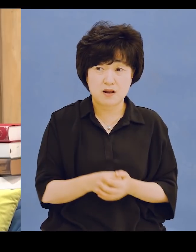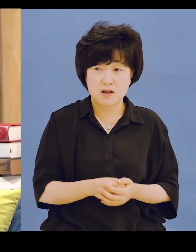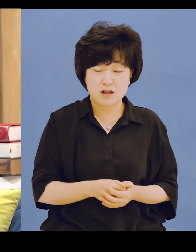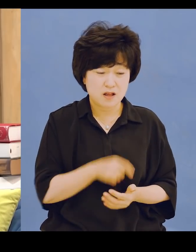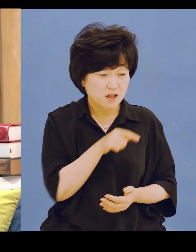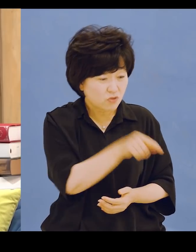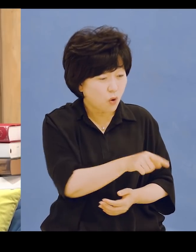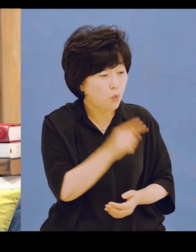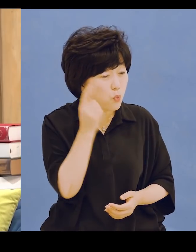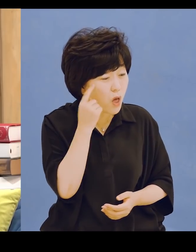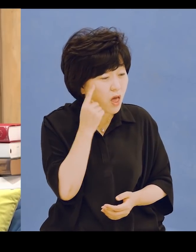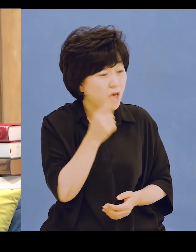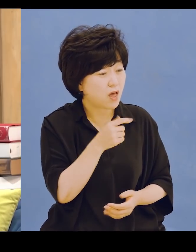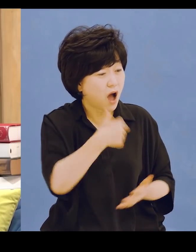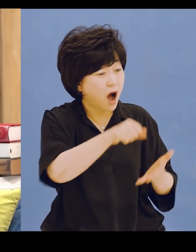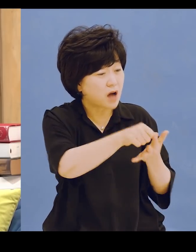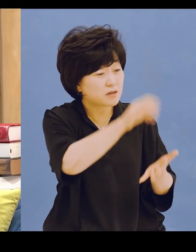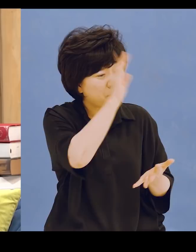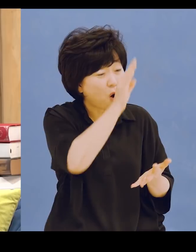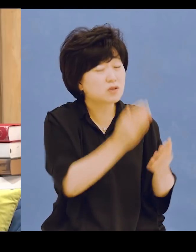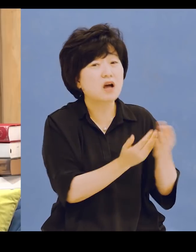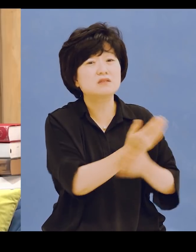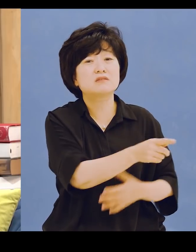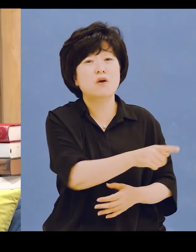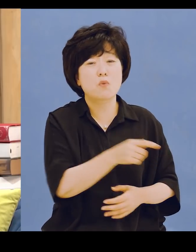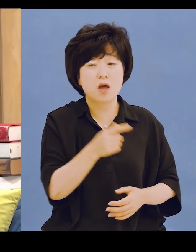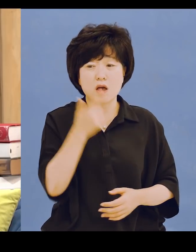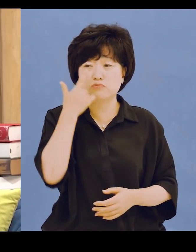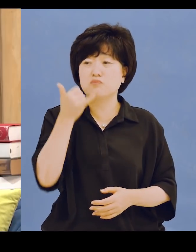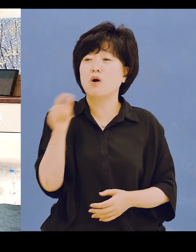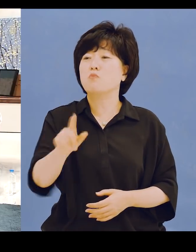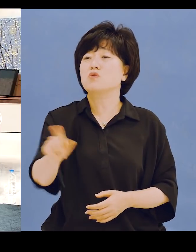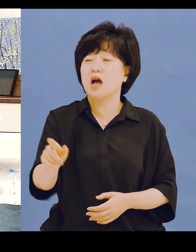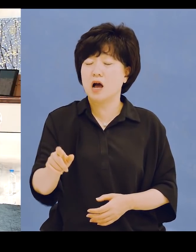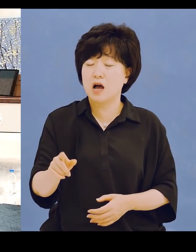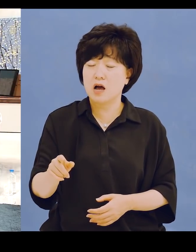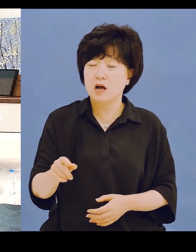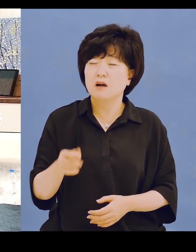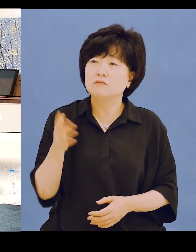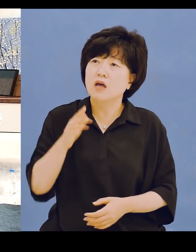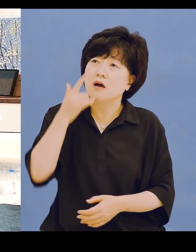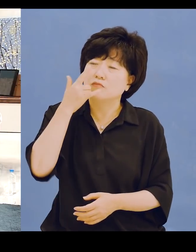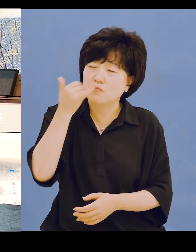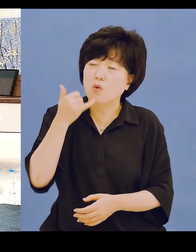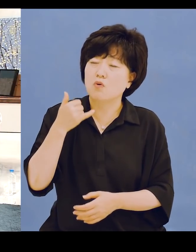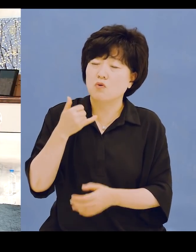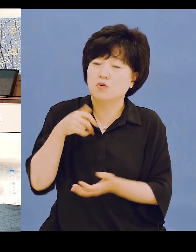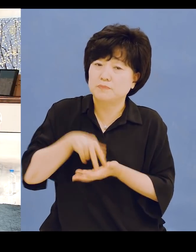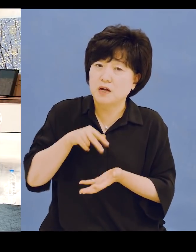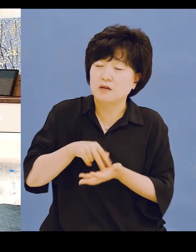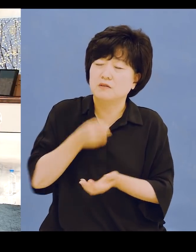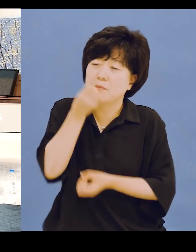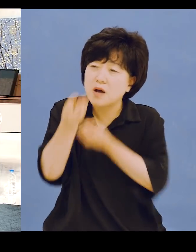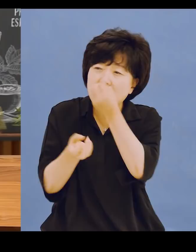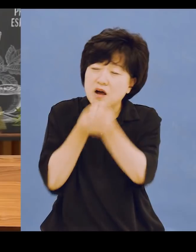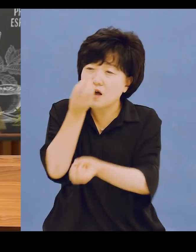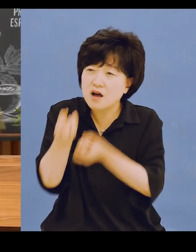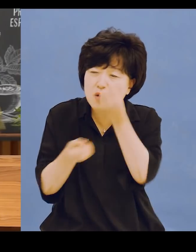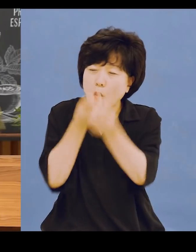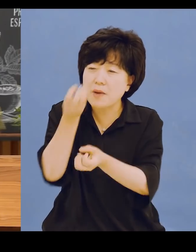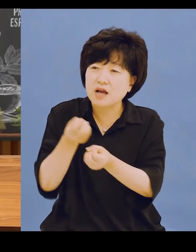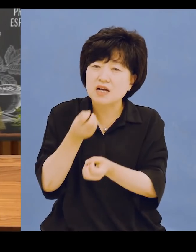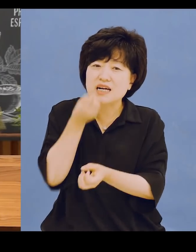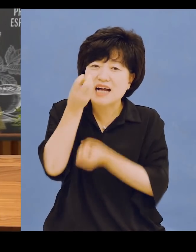병실을 만들고 그래서 간증을 했더니 뭐라고 썼냐면 no charge 하고 딱 썼어요. 나머지 6명 의사들도 다 따라서 no charge, no